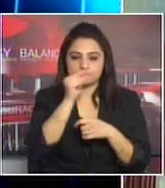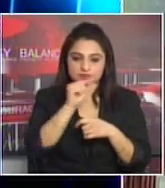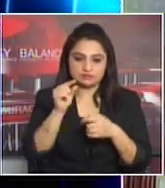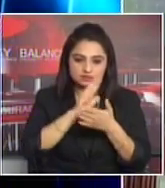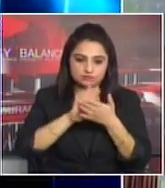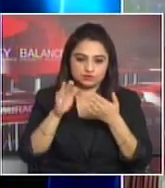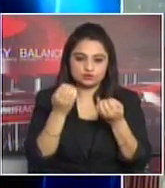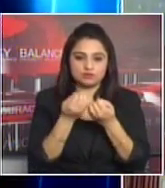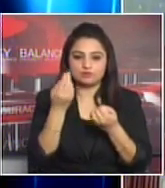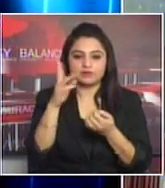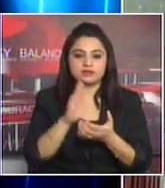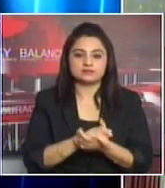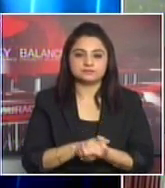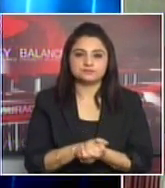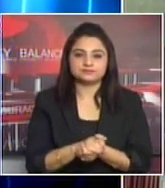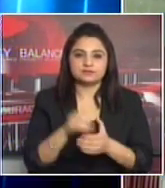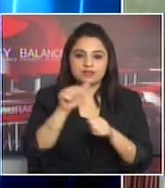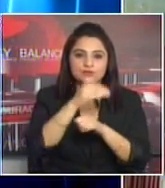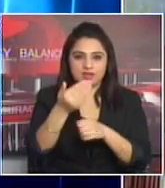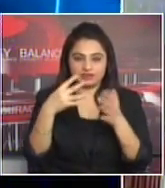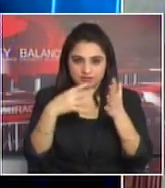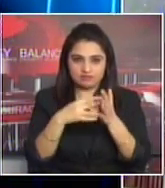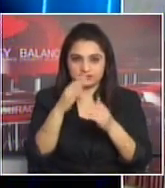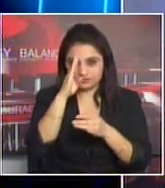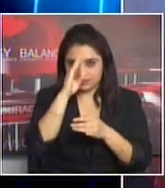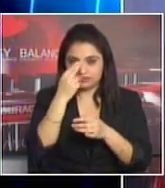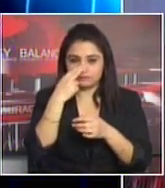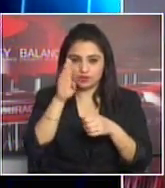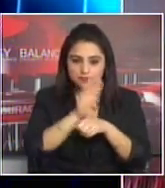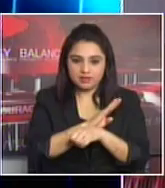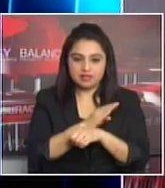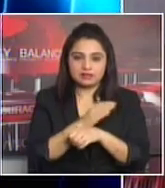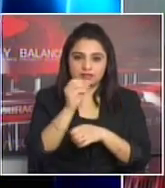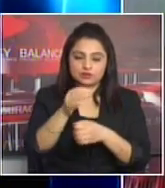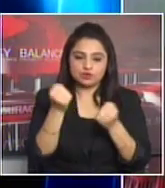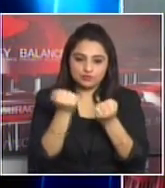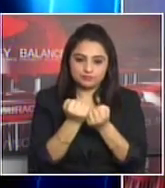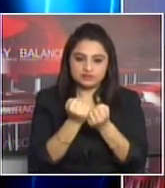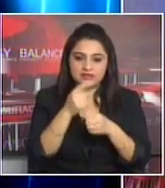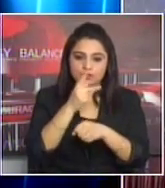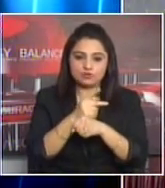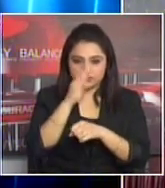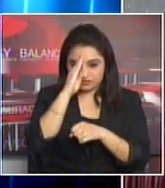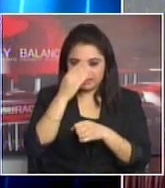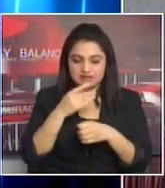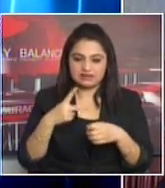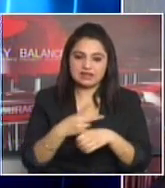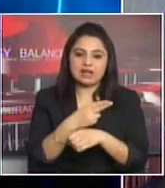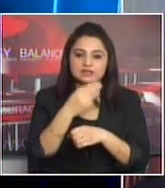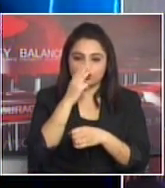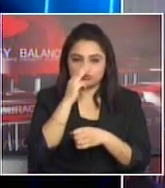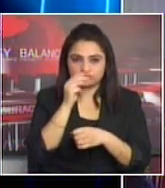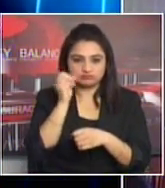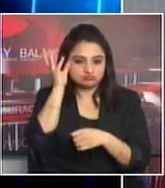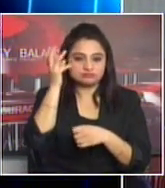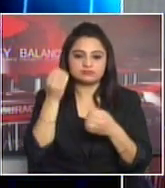भने खुलाउनु भएन। उहाँले कङ्ग्रेस सरकारमा छँदा दिएको विदा ओली सरकारले कटौती गरेकोमा